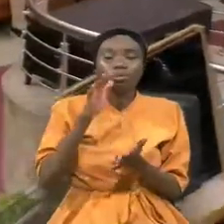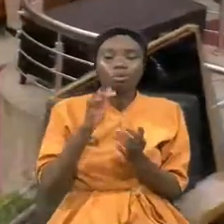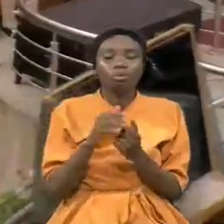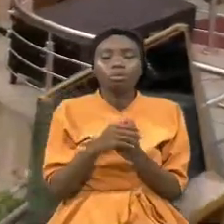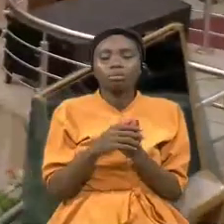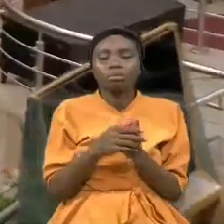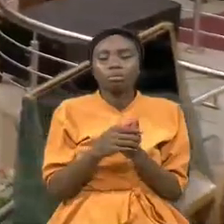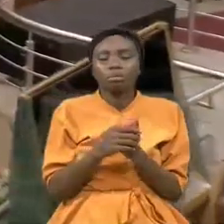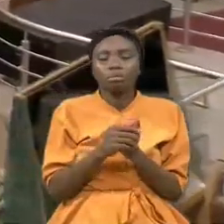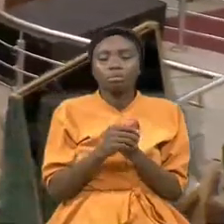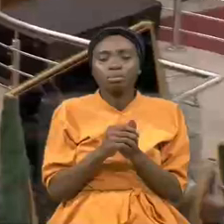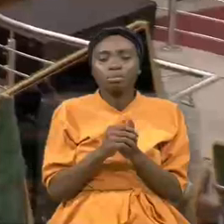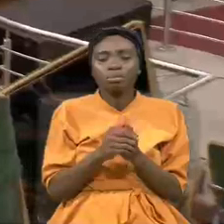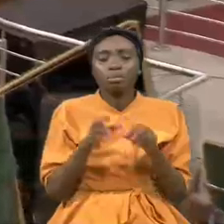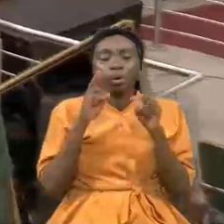en retour,